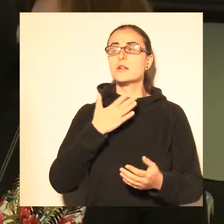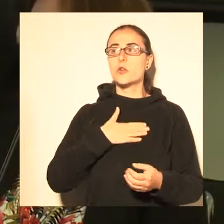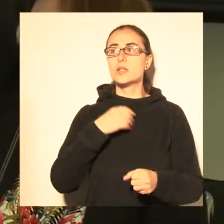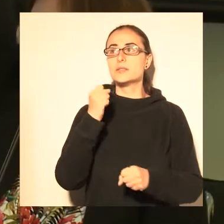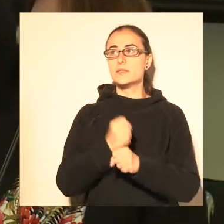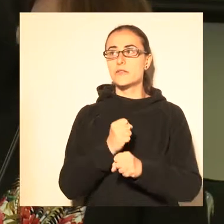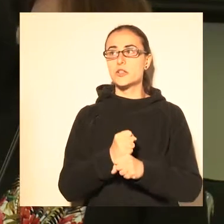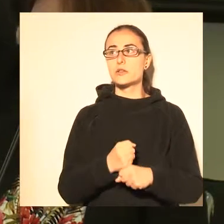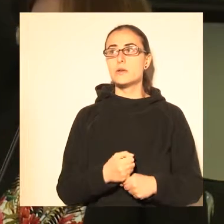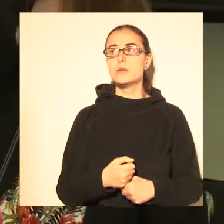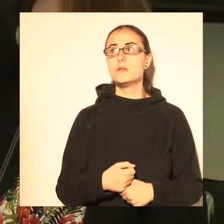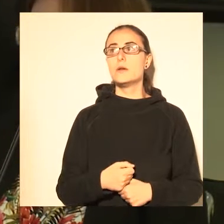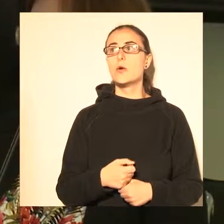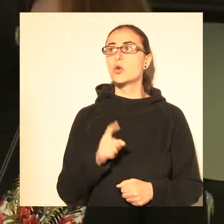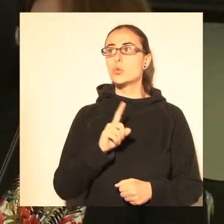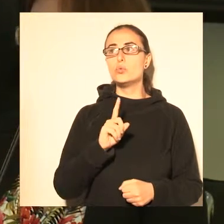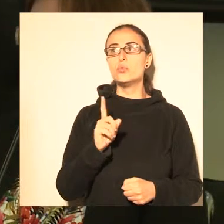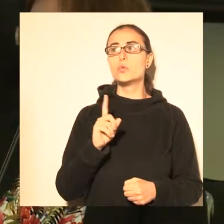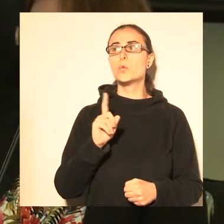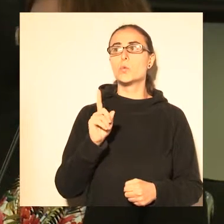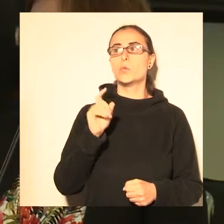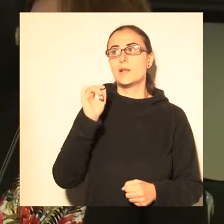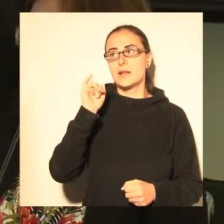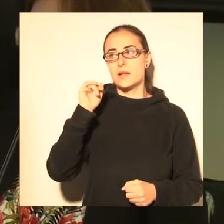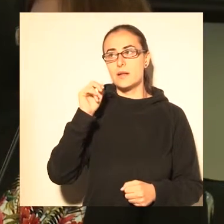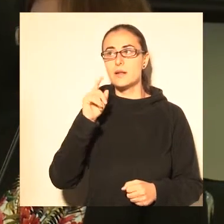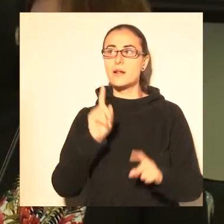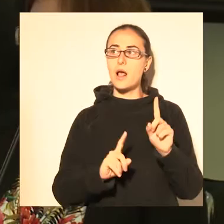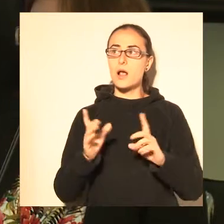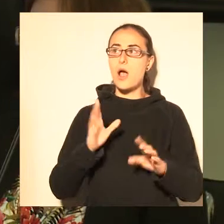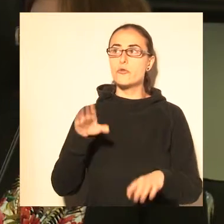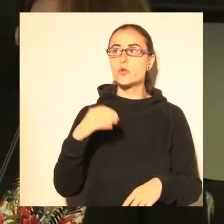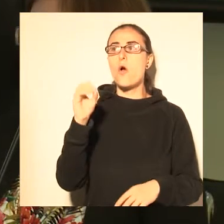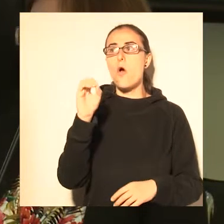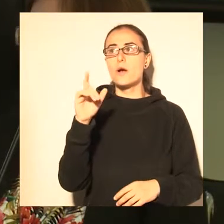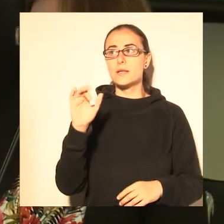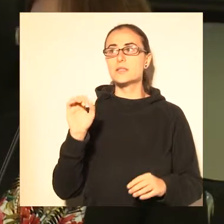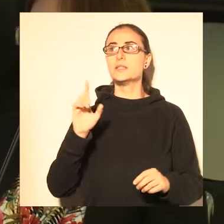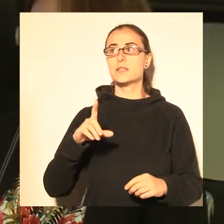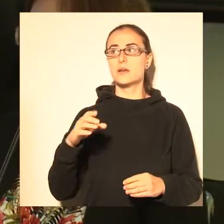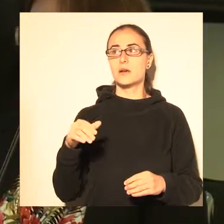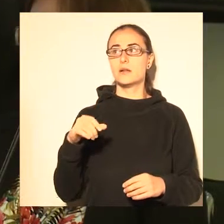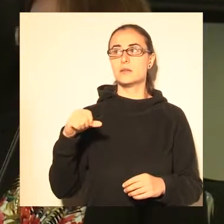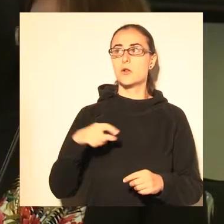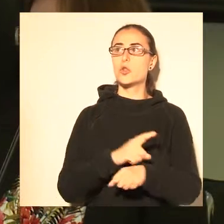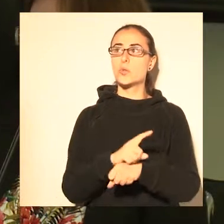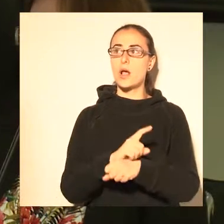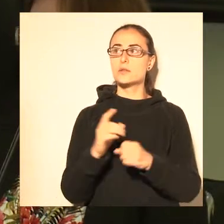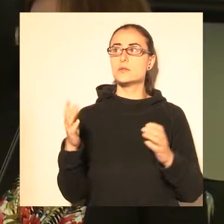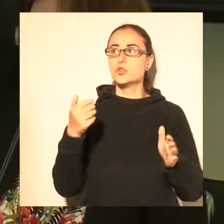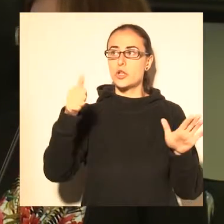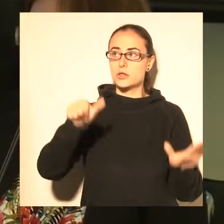părăsi un servici nu rar am avut ocazia ca în acest colectiv tânăr